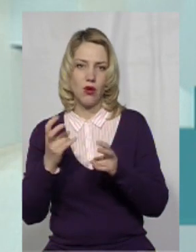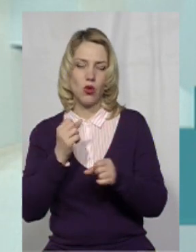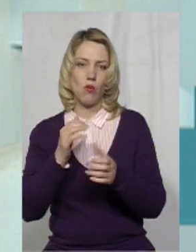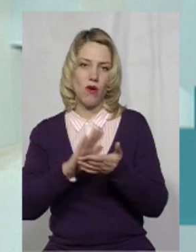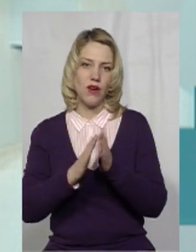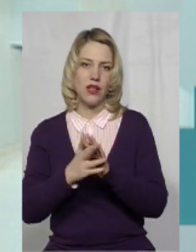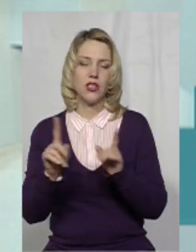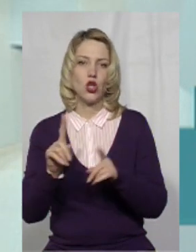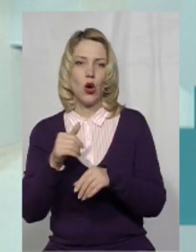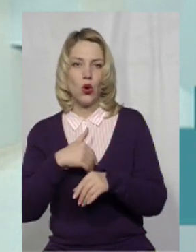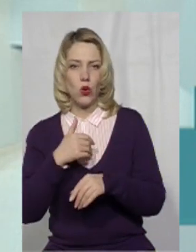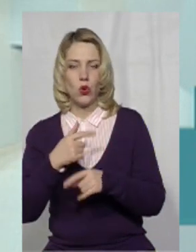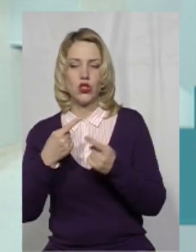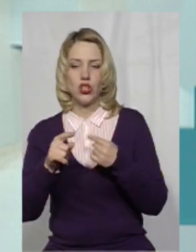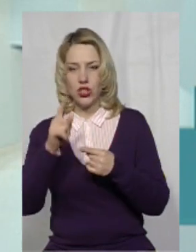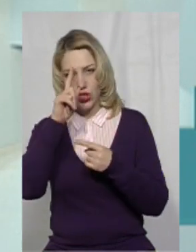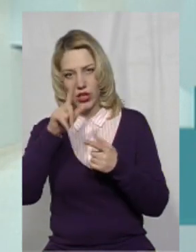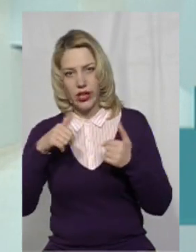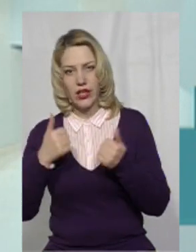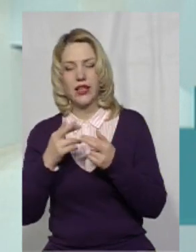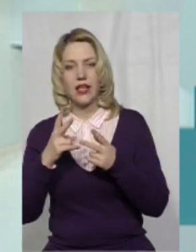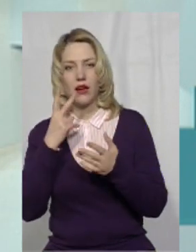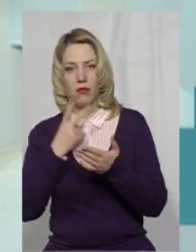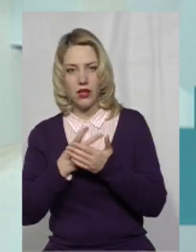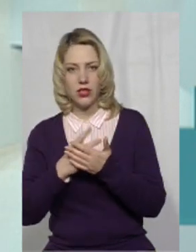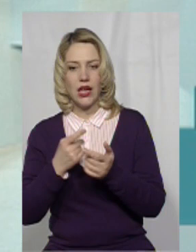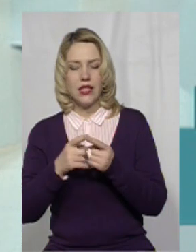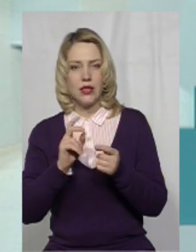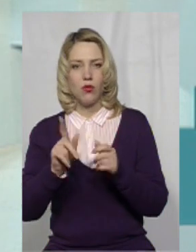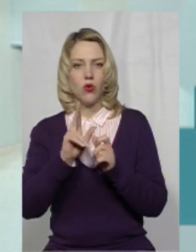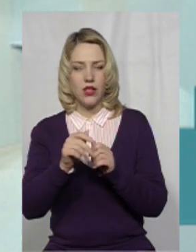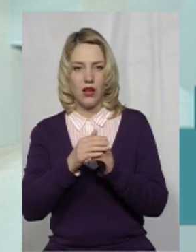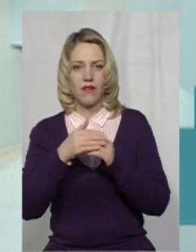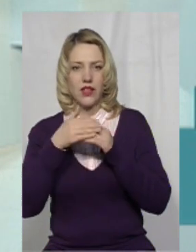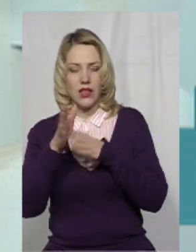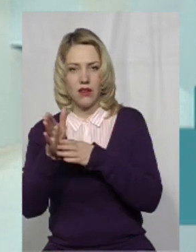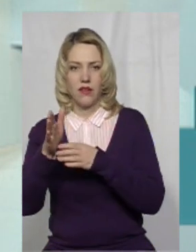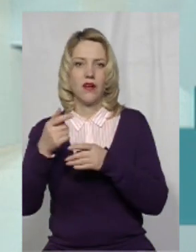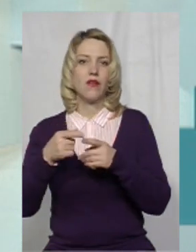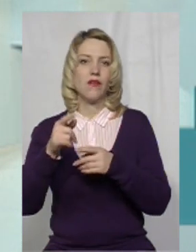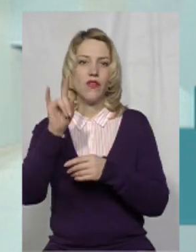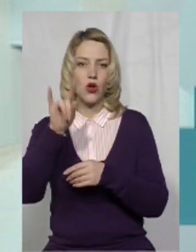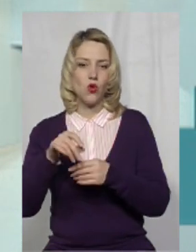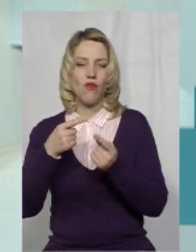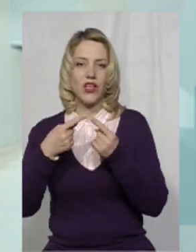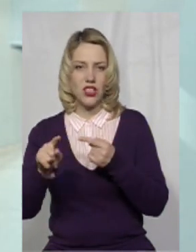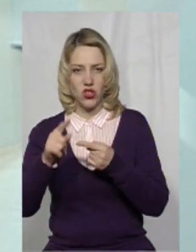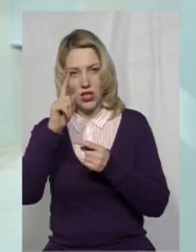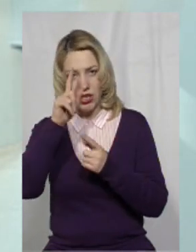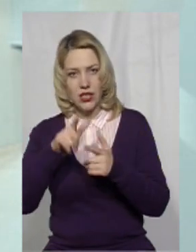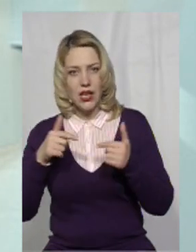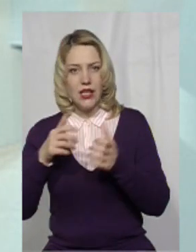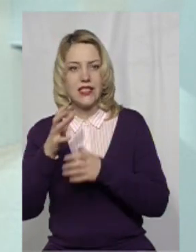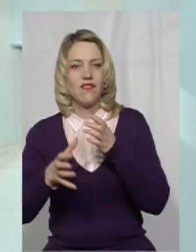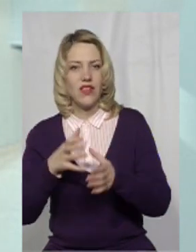хочуть інші країни, і як вони бачать. Це для них таке було привідкриття вікна трошки в інший світ, в інші країни. Тобто це фактично було 22